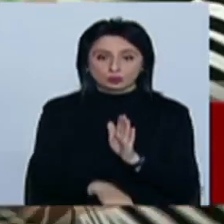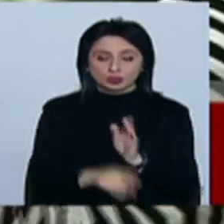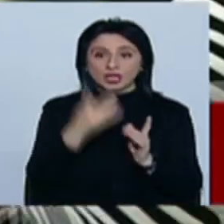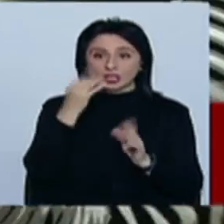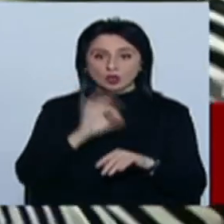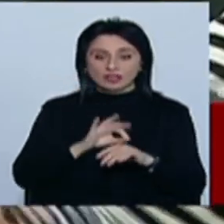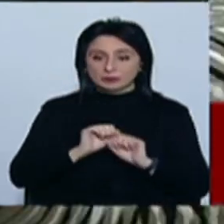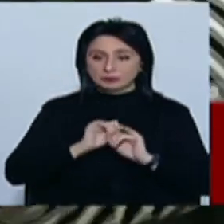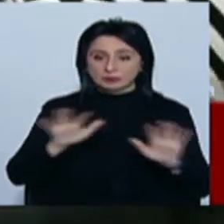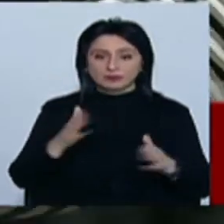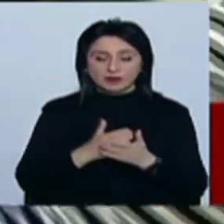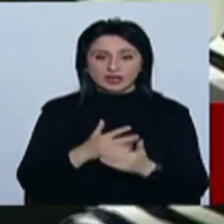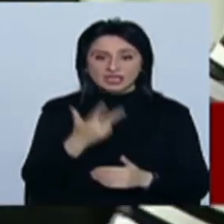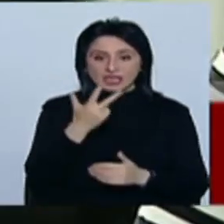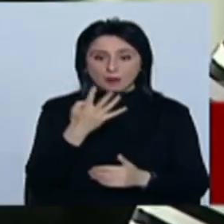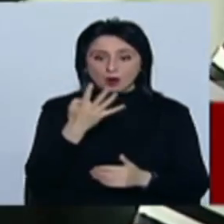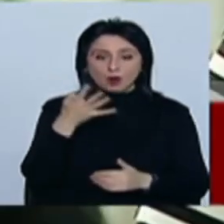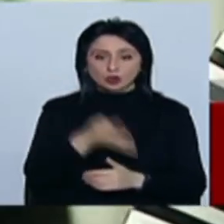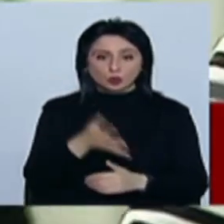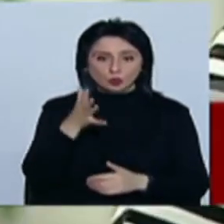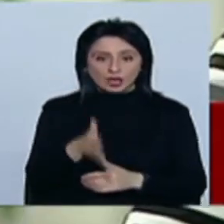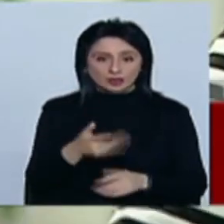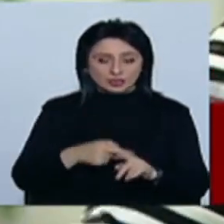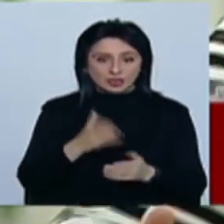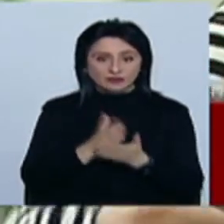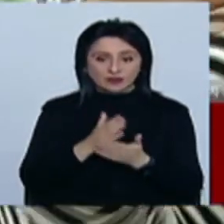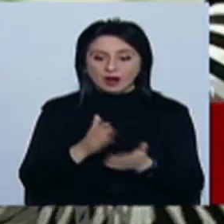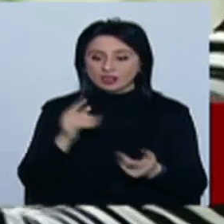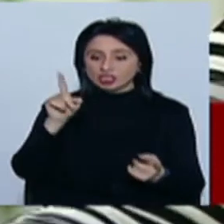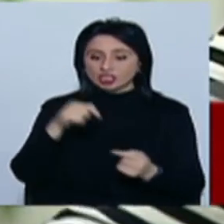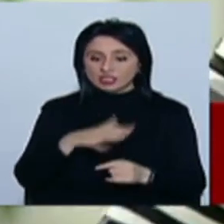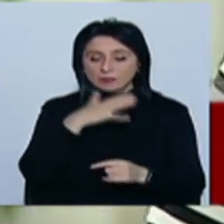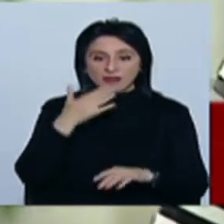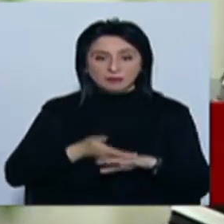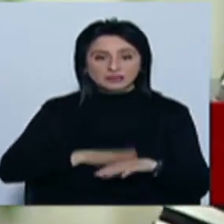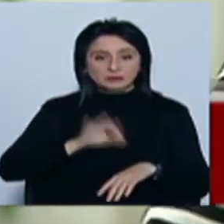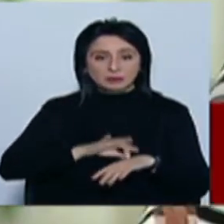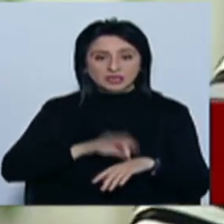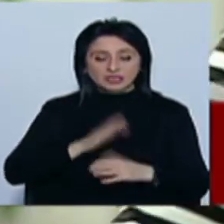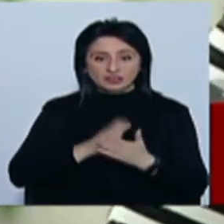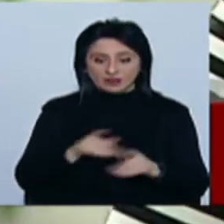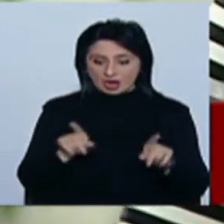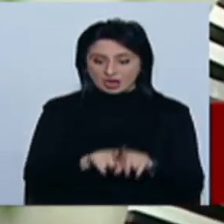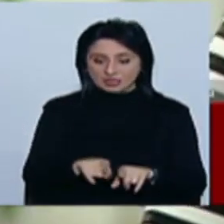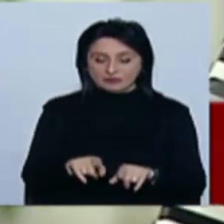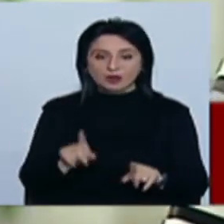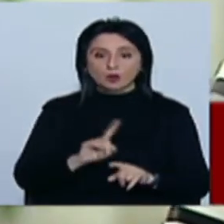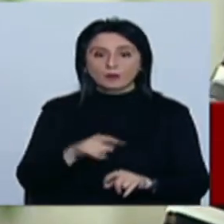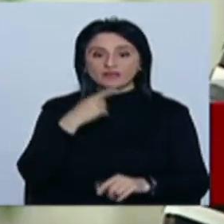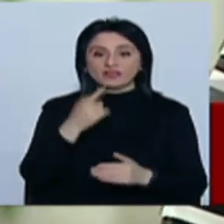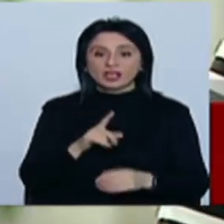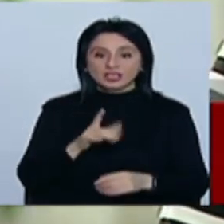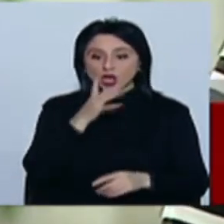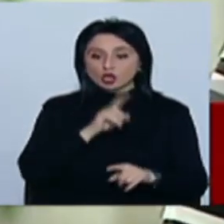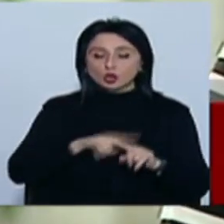დღიურად ჩვენ ვიცით, რომ გვაქვს 3, 4 და 5,000 ახალი შემთხვევა და შესაბამისად ხავს ბევრი მძიმე პაციენტი და ასევე ის, რომ თქვა